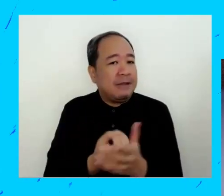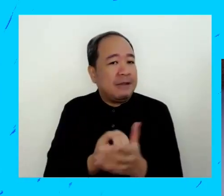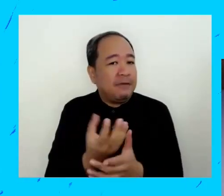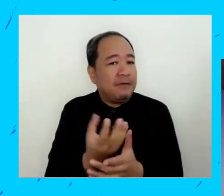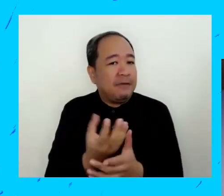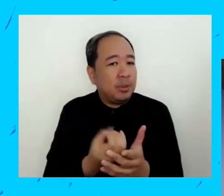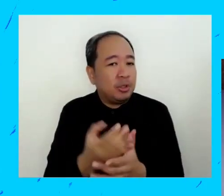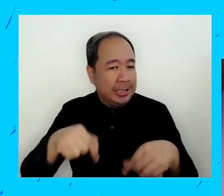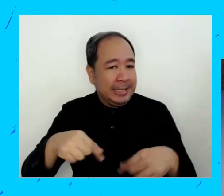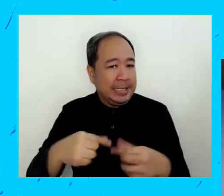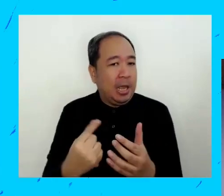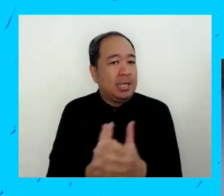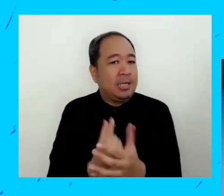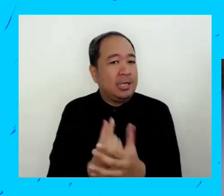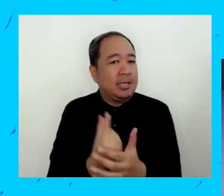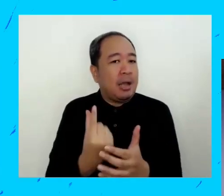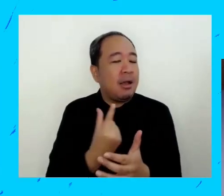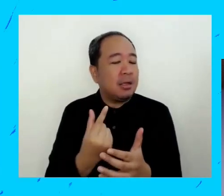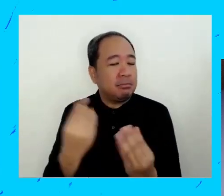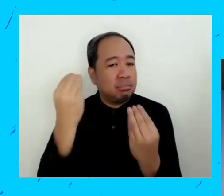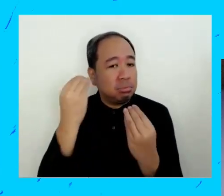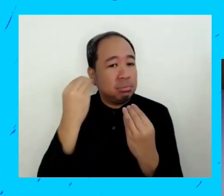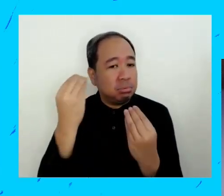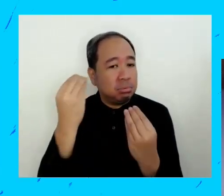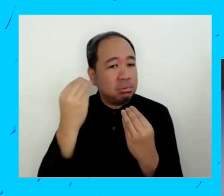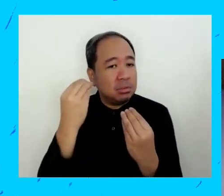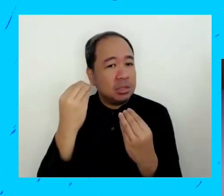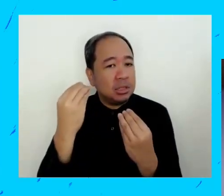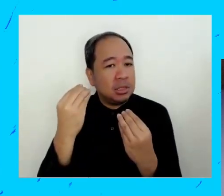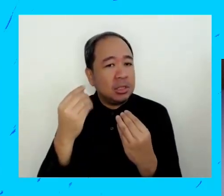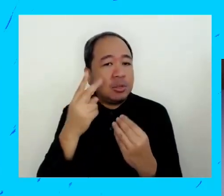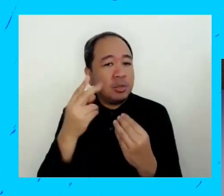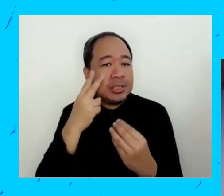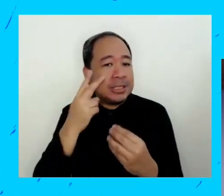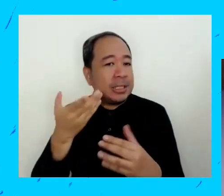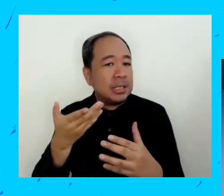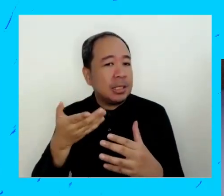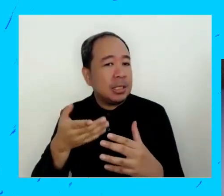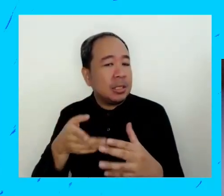les informations sur l'éducation sexuelle.